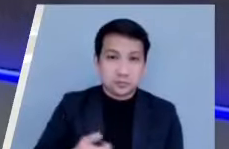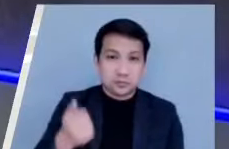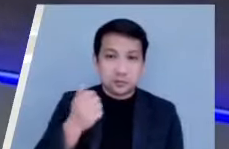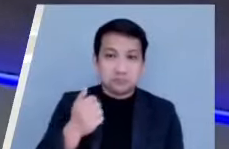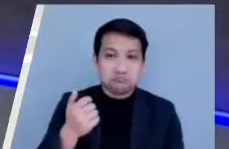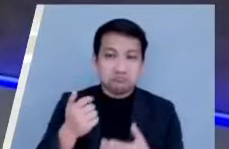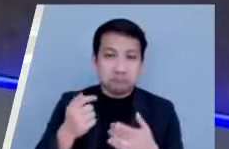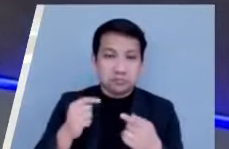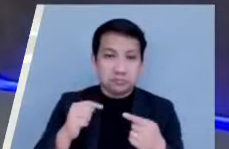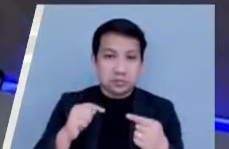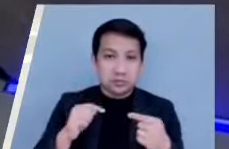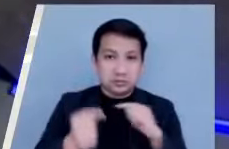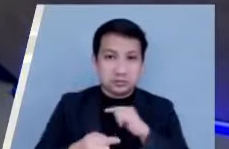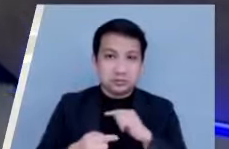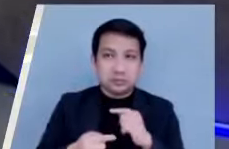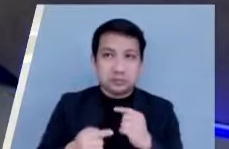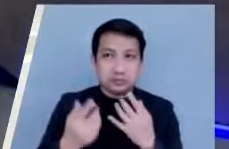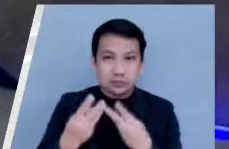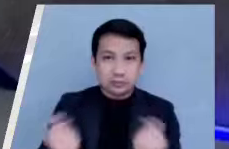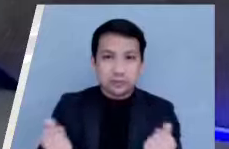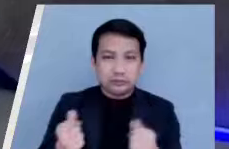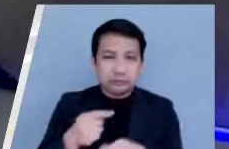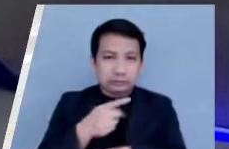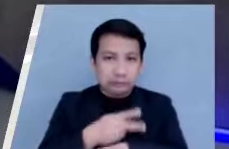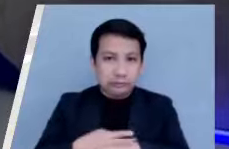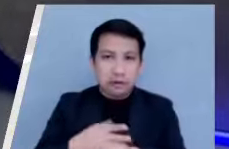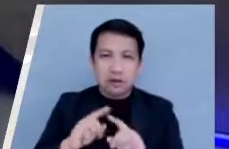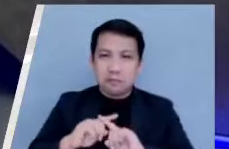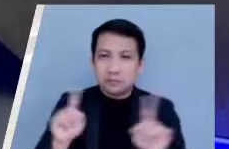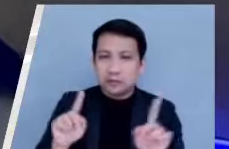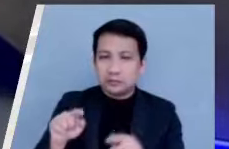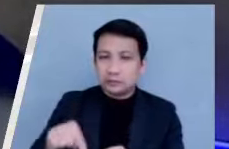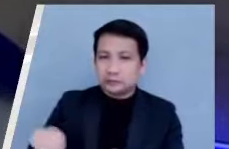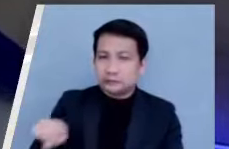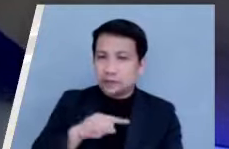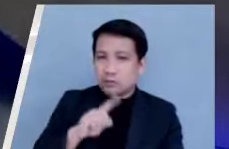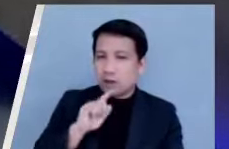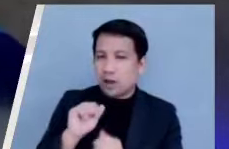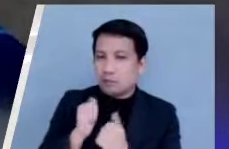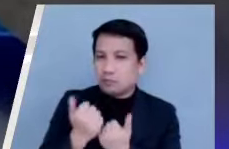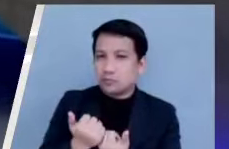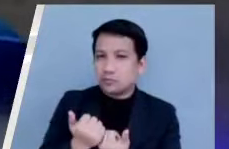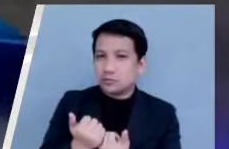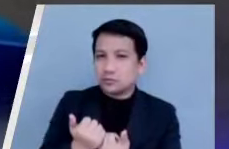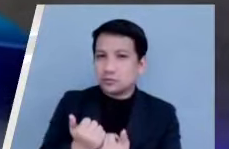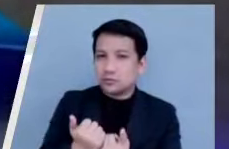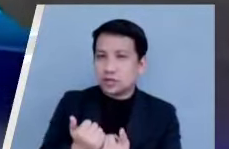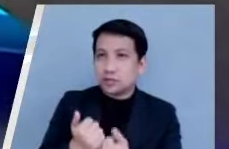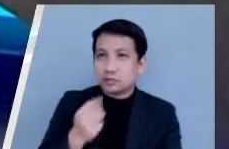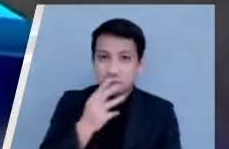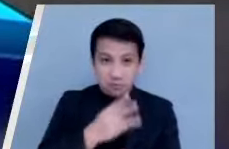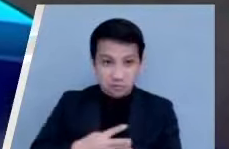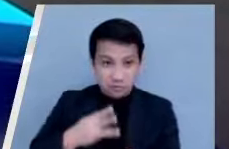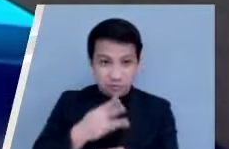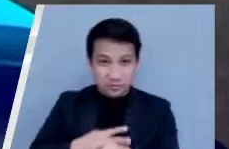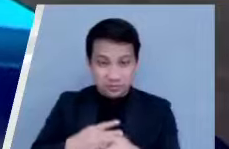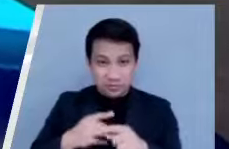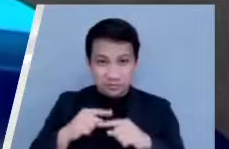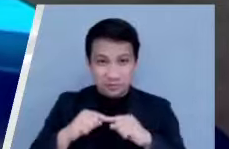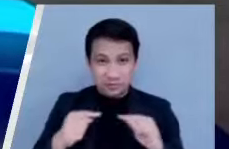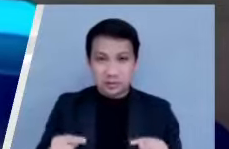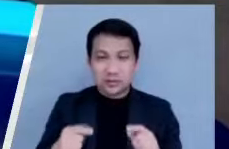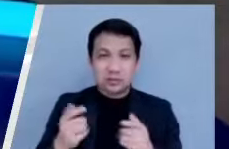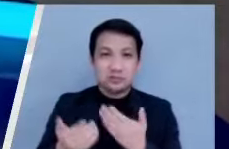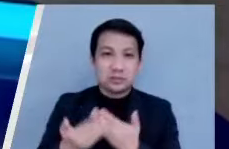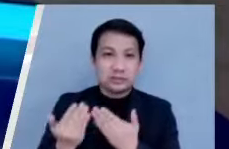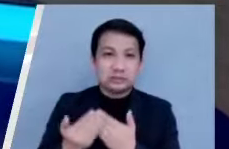maghilom at nag-iiwan pa ng peklat. Pero sa hugot na yan, paano kung ang maluluwang sugat, mas madali nang mapapagaling sa tulong